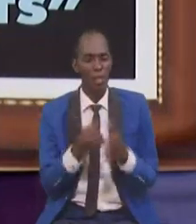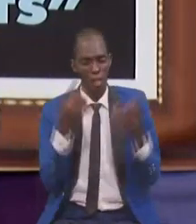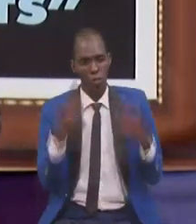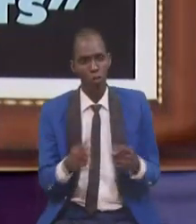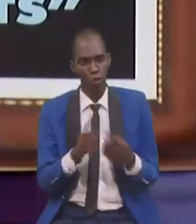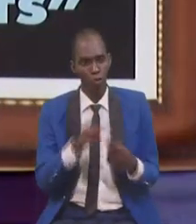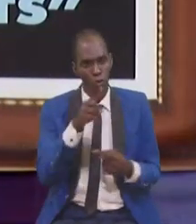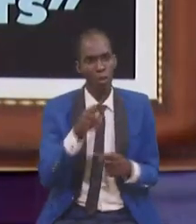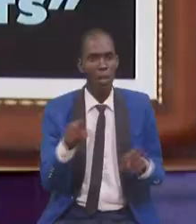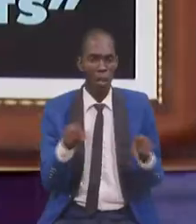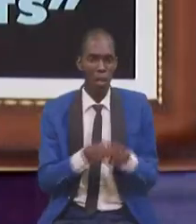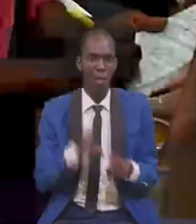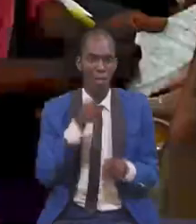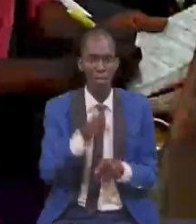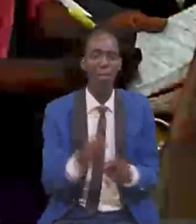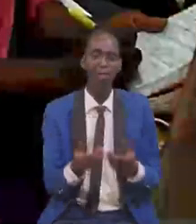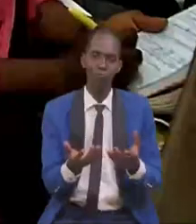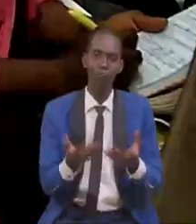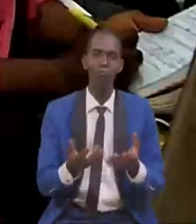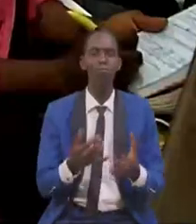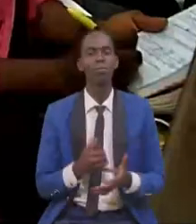soit fait comme tu veux. »